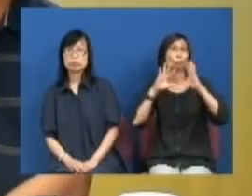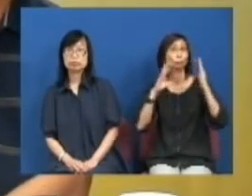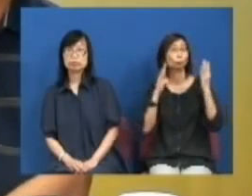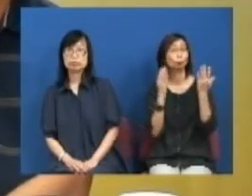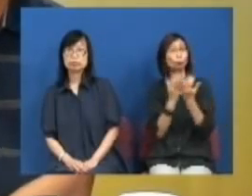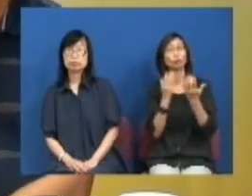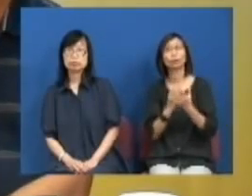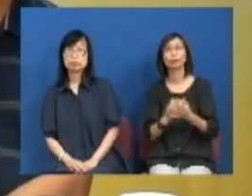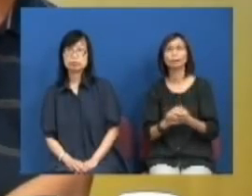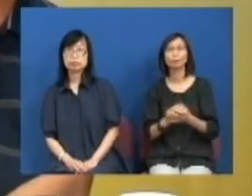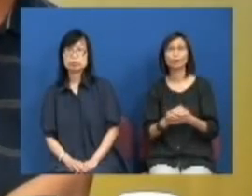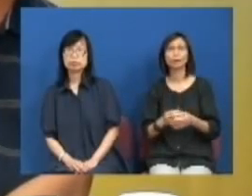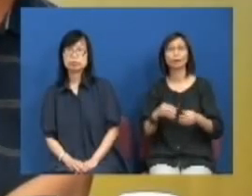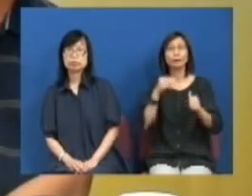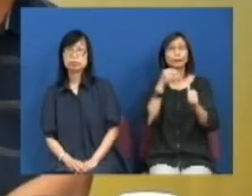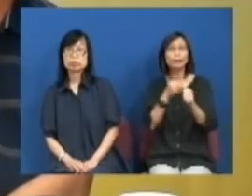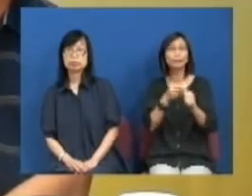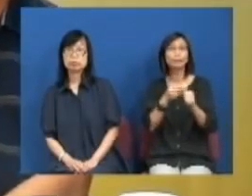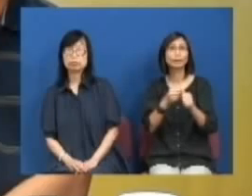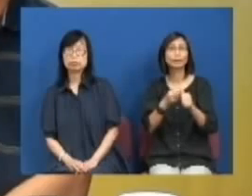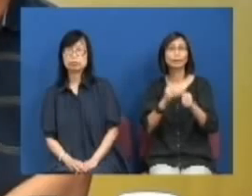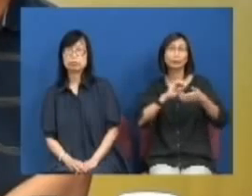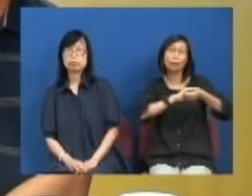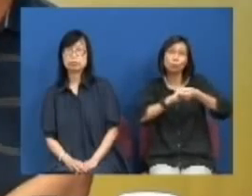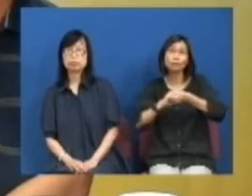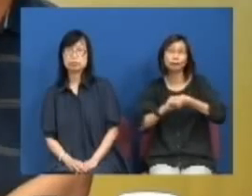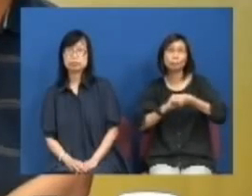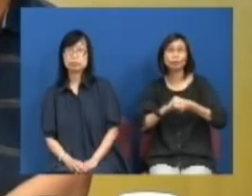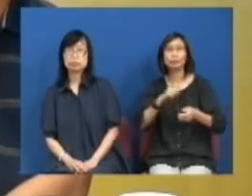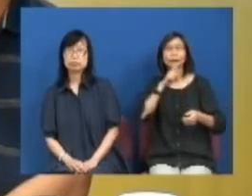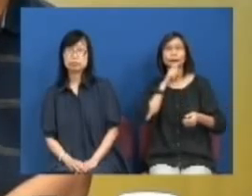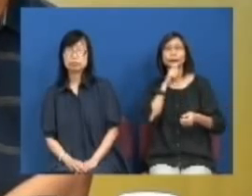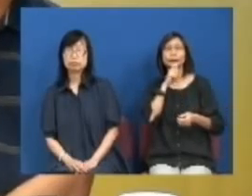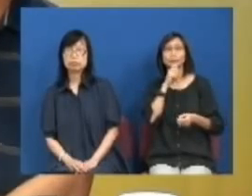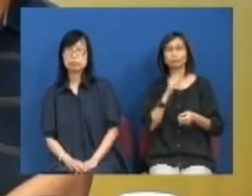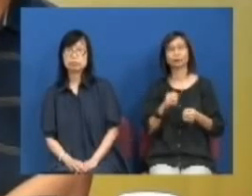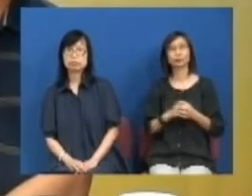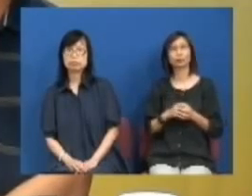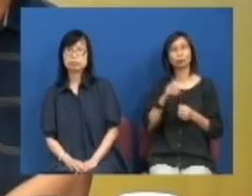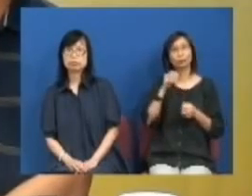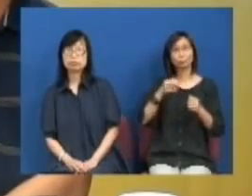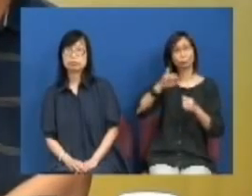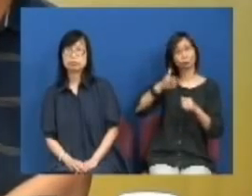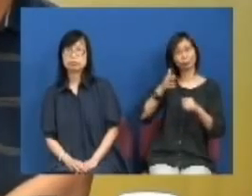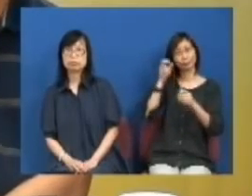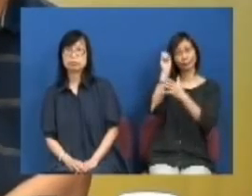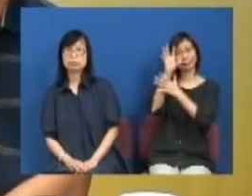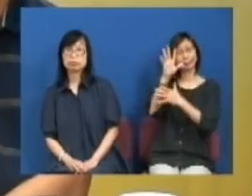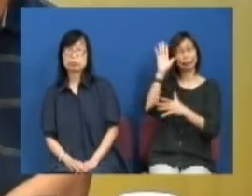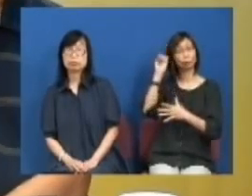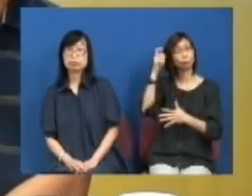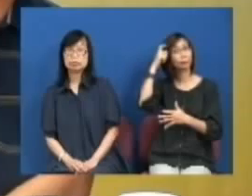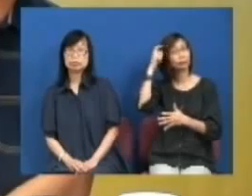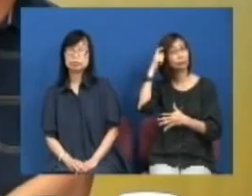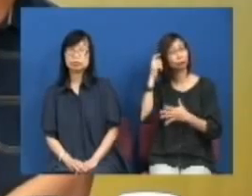個教協咧，都整咗一段片咧，係講解六四事件嘅前因後果，希望喺依一個即係文化傳承